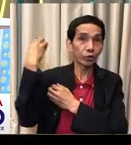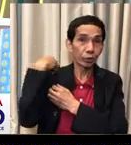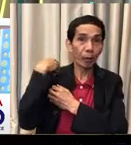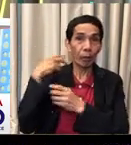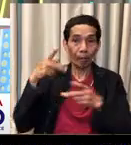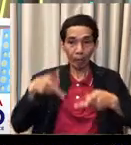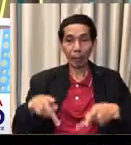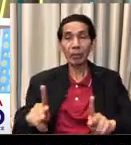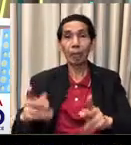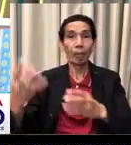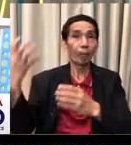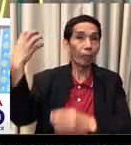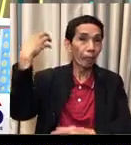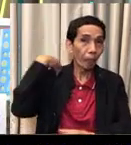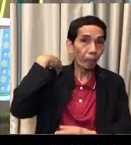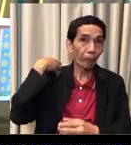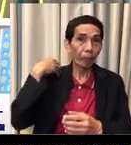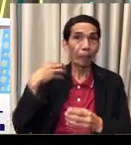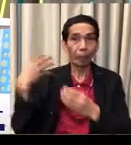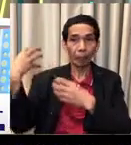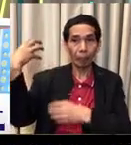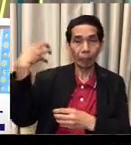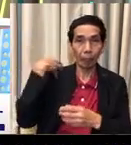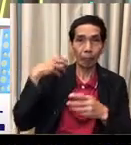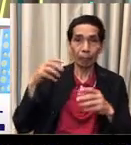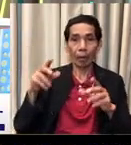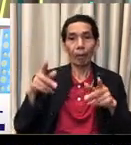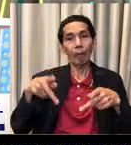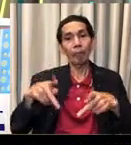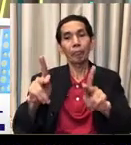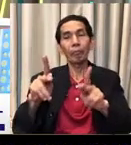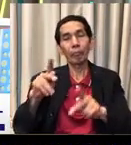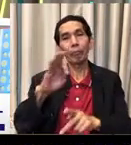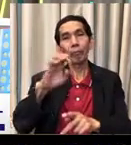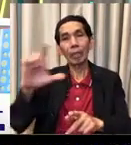Permiso. Yung permit, yung P, no?